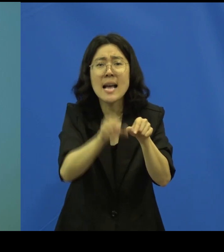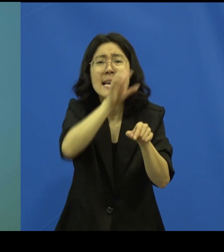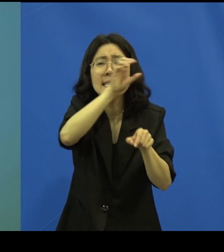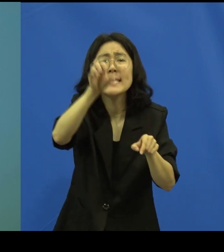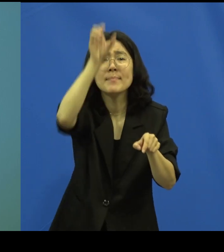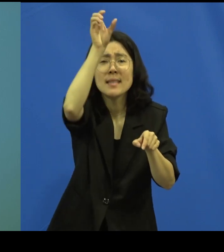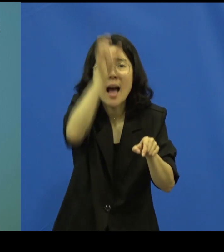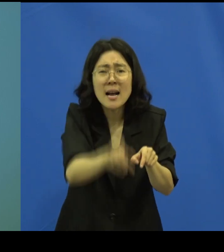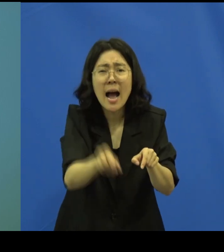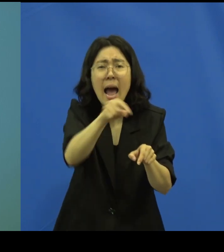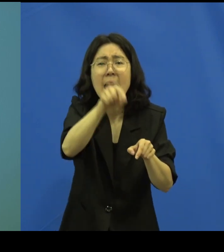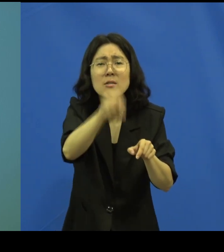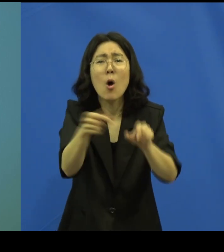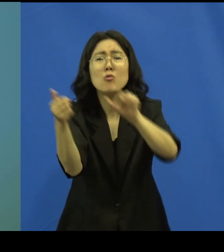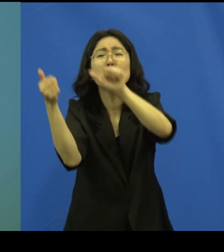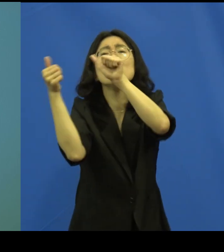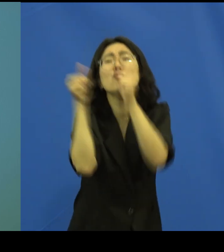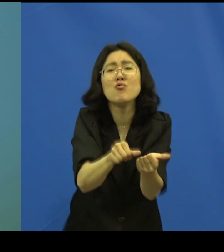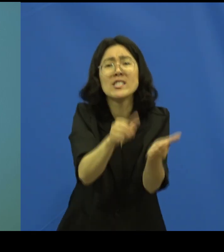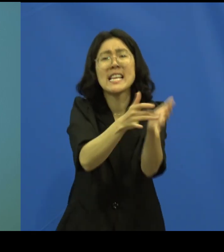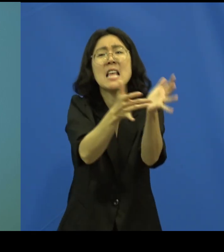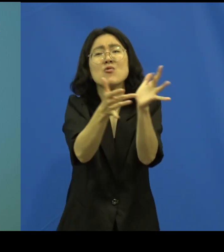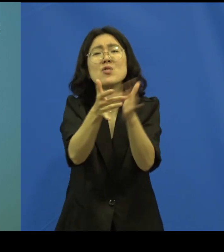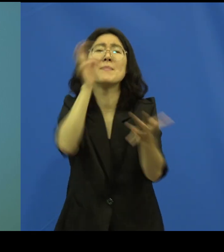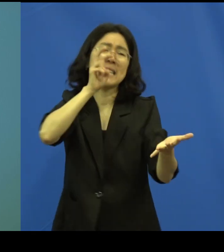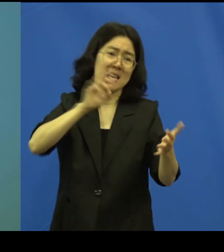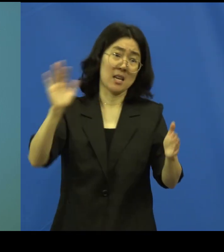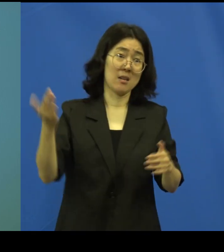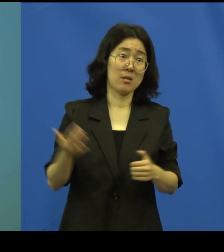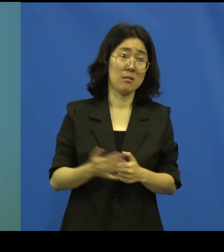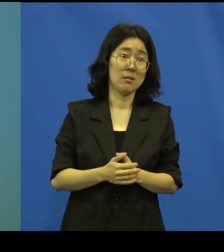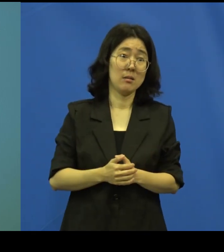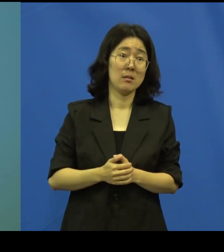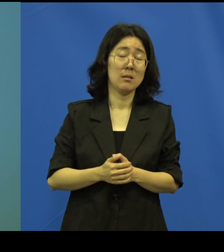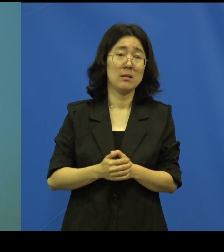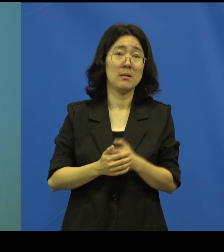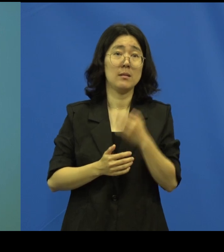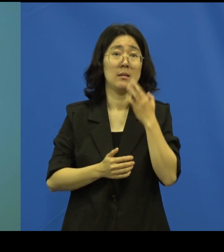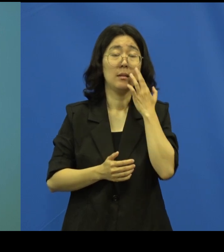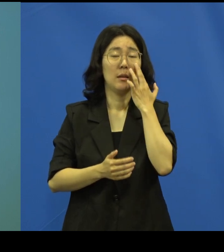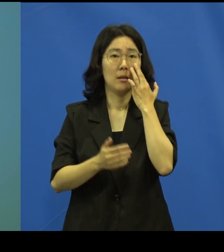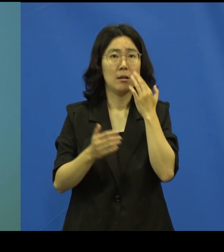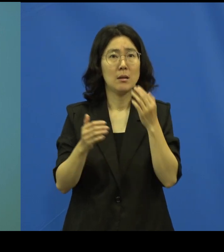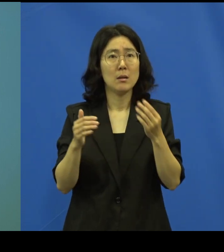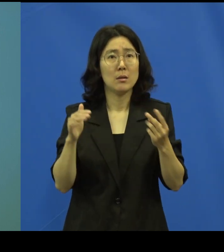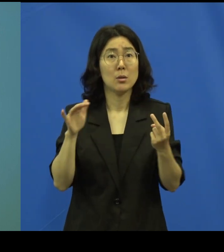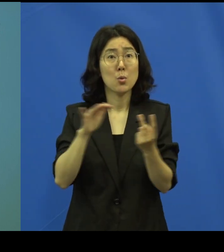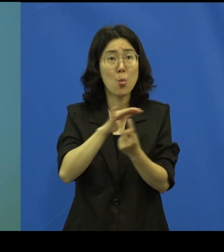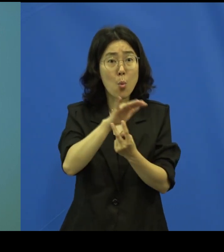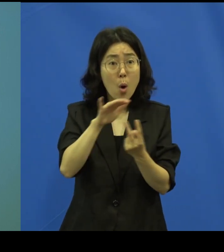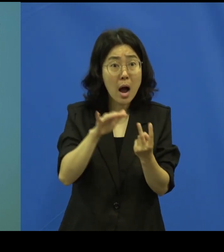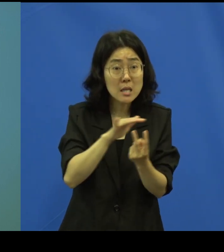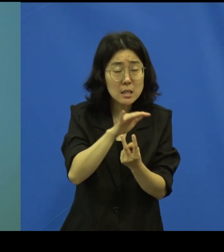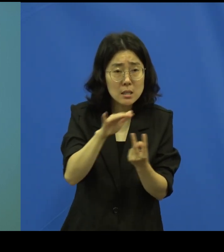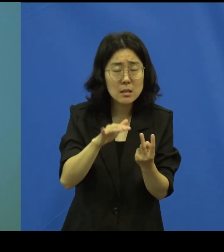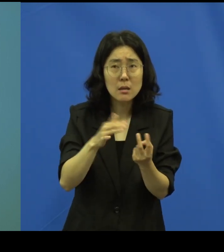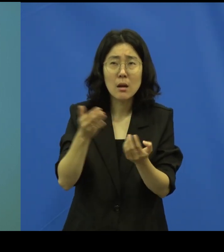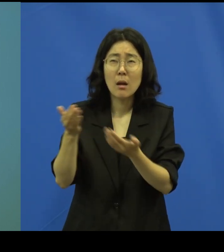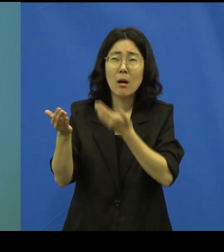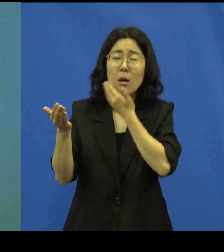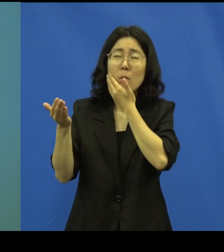예배합니다. 어린 양 예수 그리스도를 예배합니다. 그런데 특별히 여기에서 요한이 본 환상은 그 보좌에